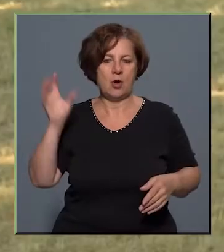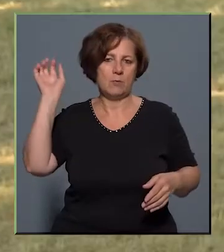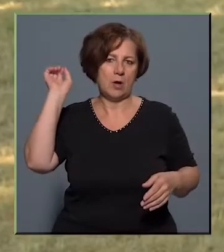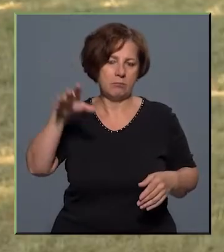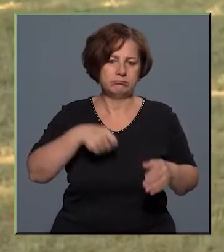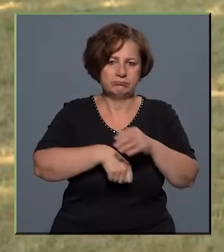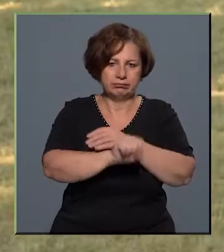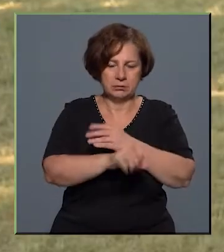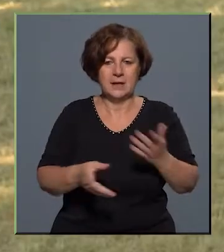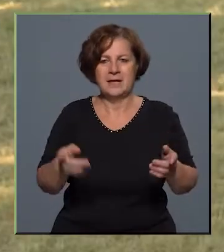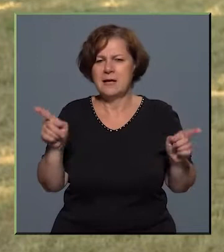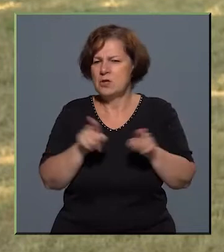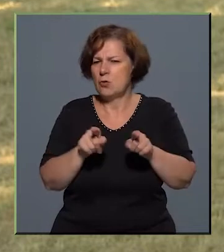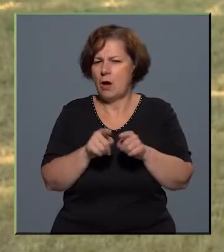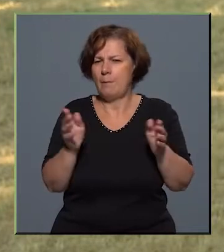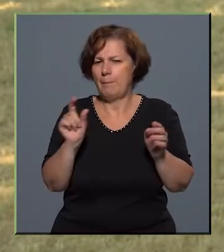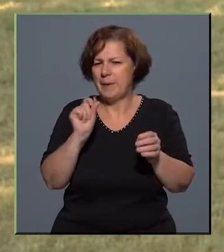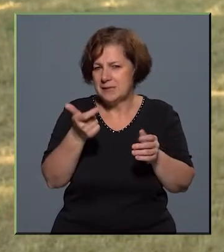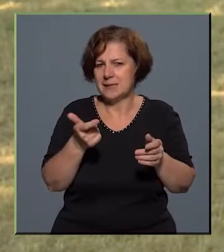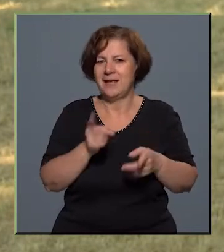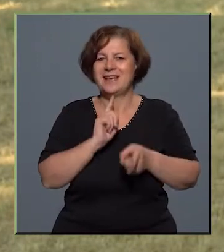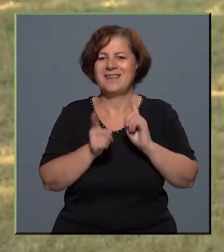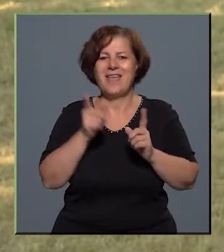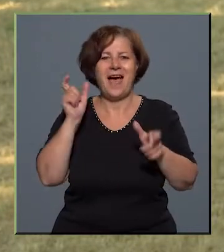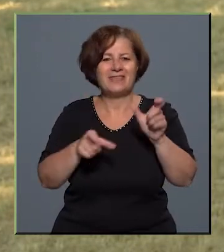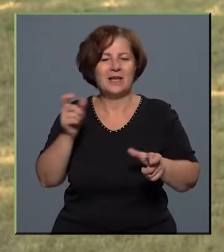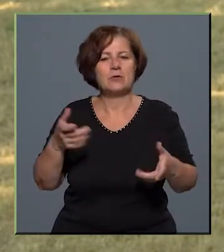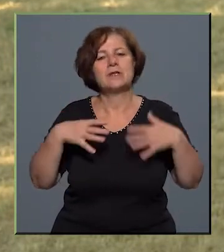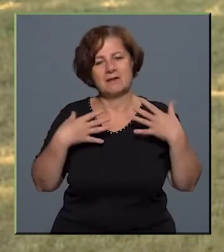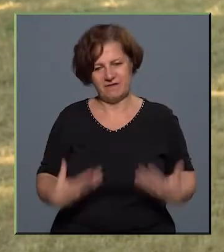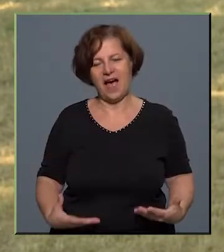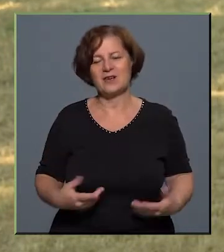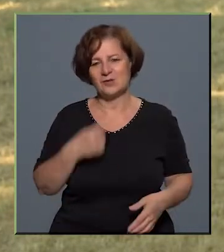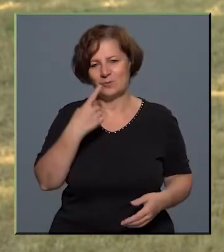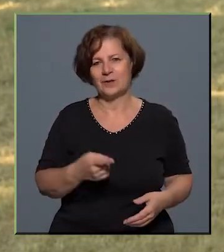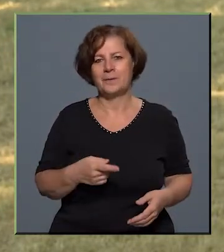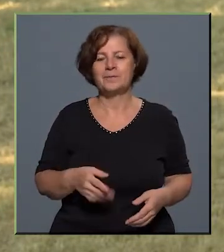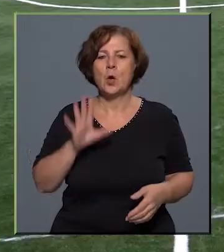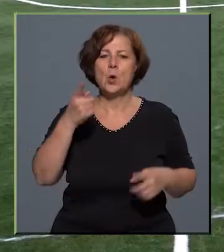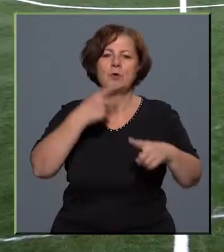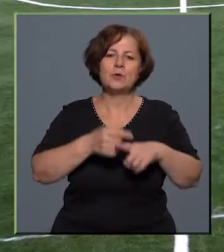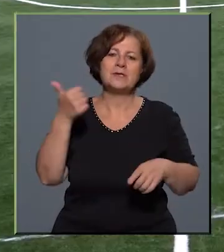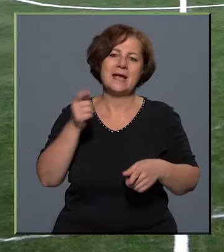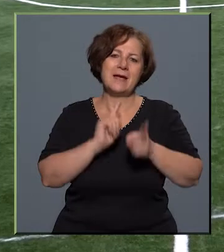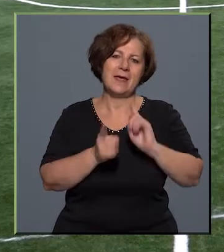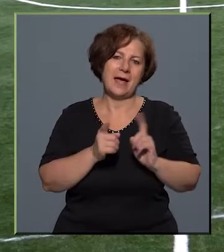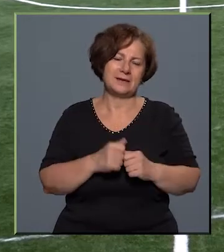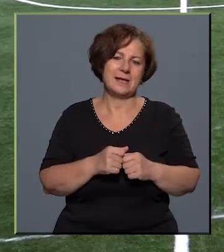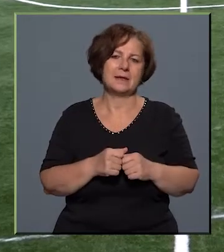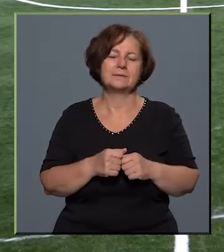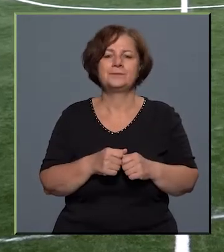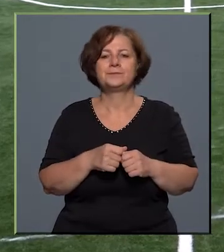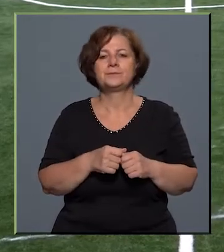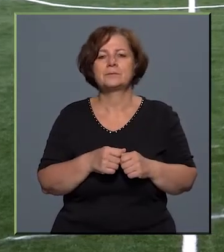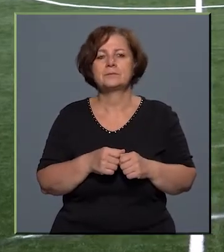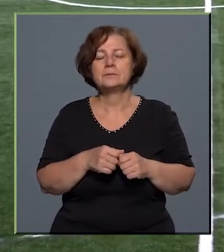Tehát azért ez annyira már nem is kis pálya, ezt a játékosoktól szoktuk hallani, hogy azért fárasztóbb. 5+1-en játsszuk ezt a játékot, és